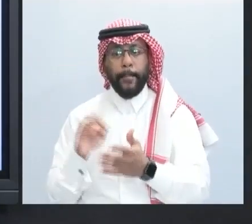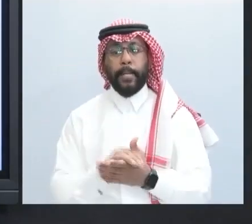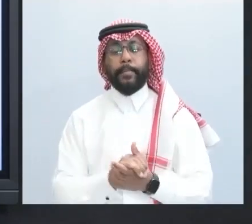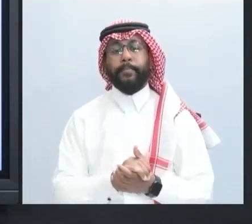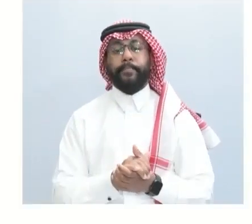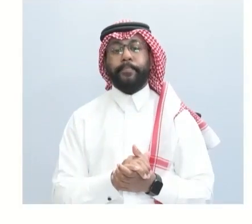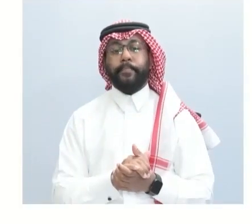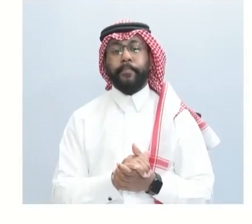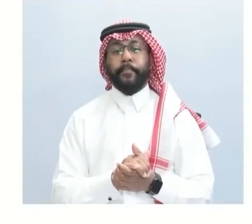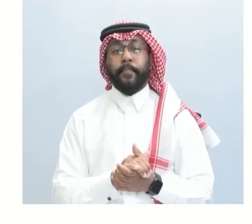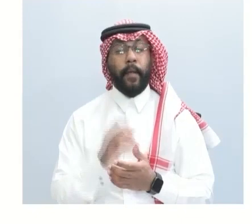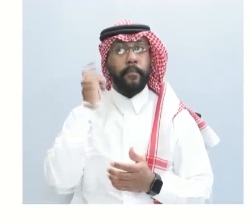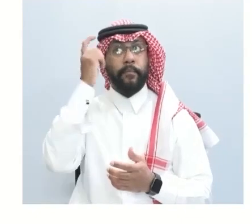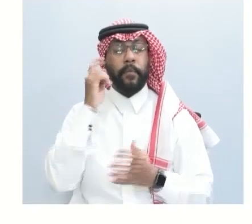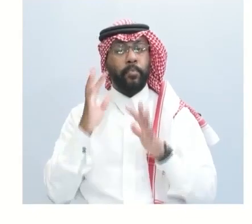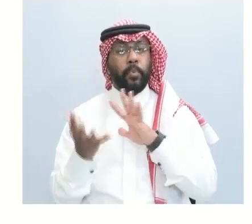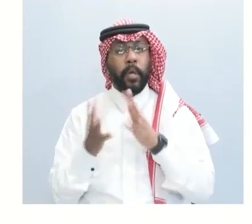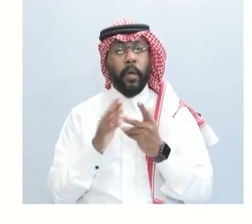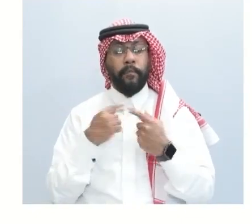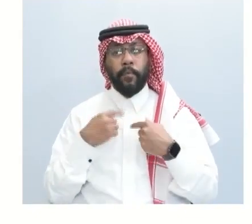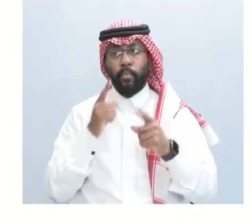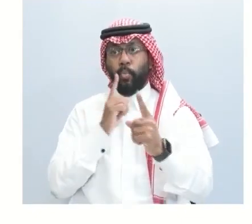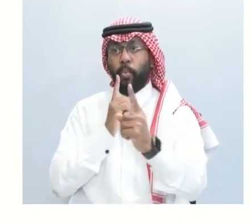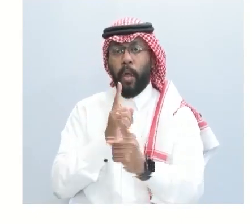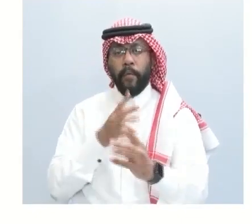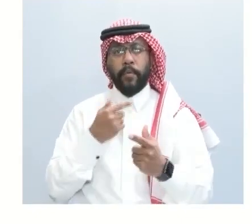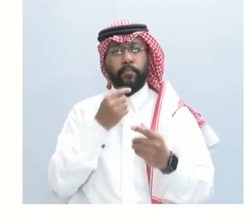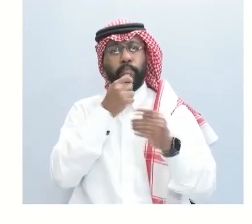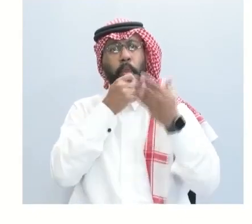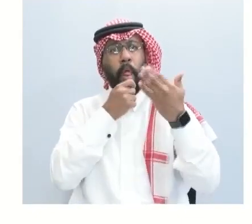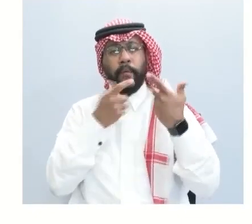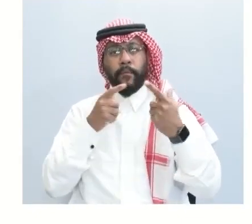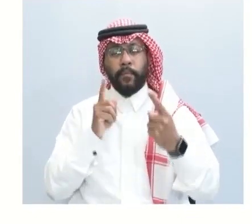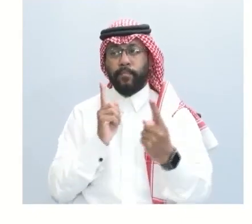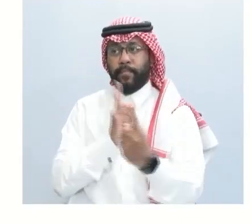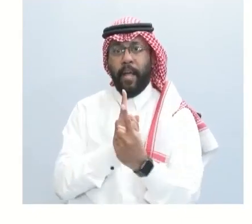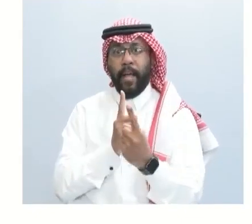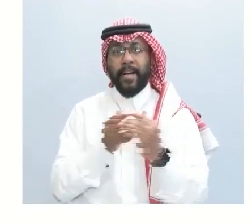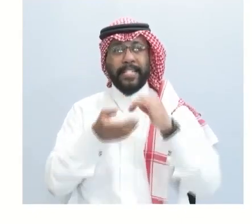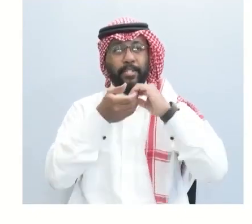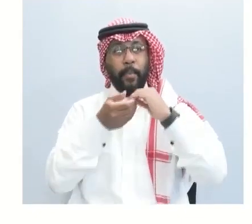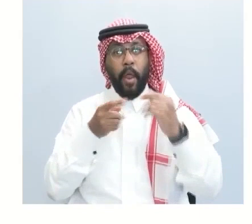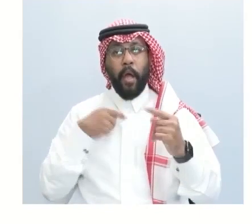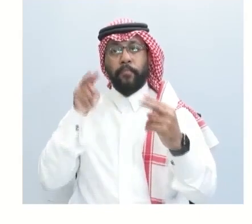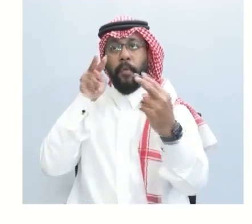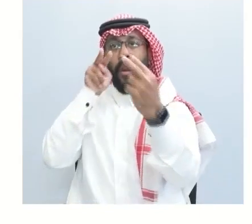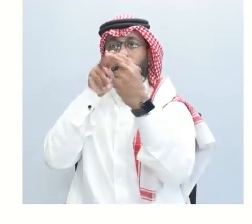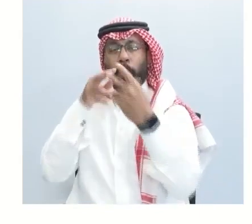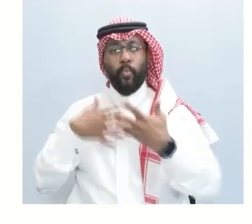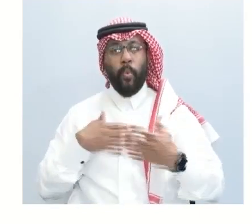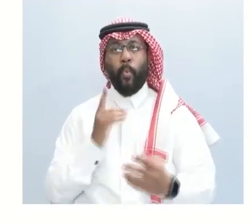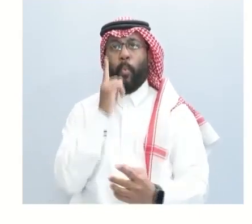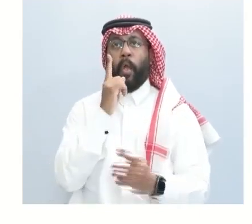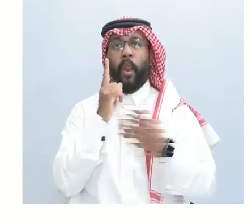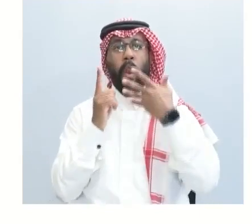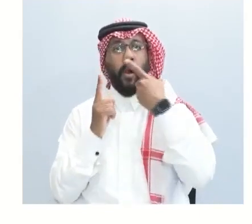المهاره وفكر في طريقه مبتكره لعرضها كيف تعرض هذه المهاره لزملائك كيف تعرض هذه المهاره ل زملائك